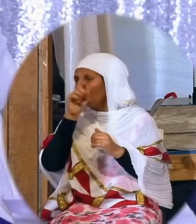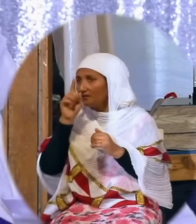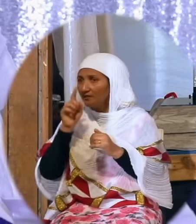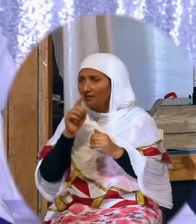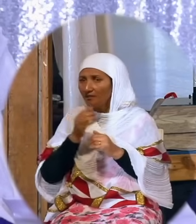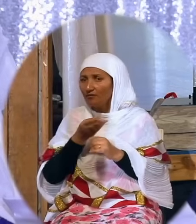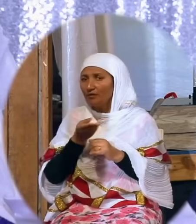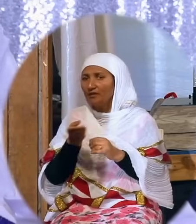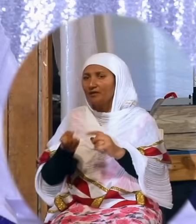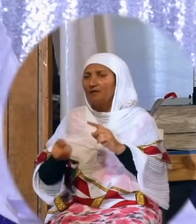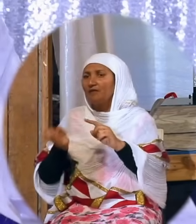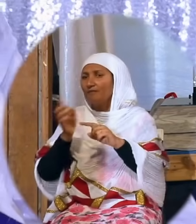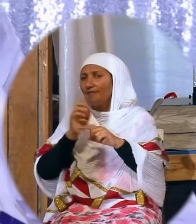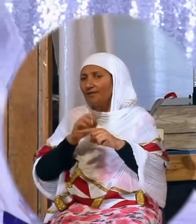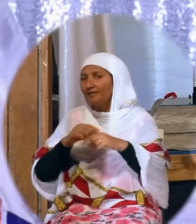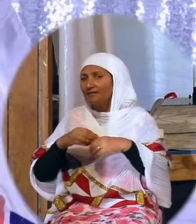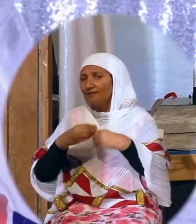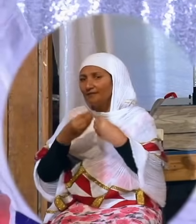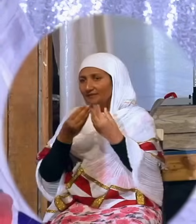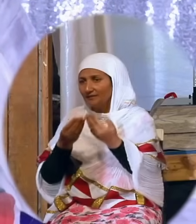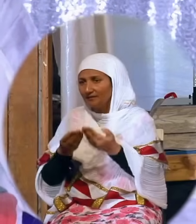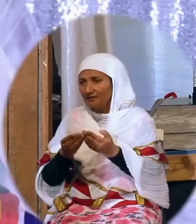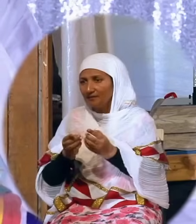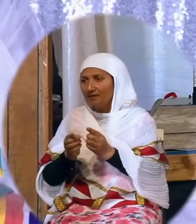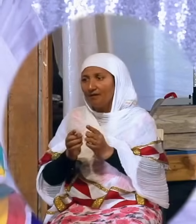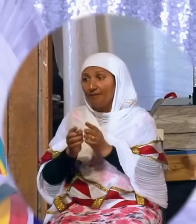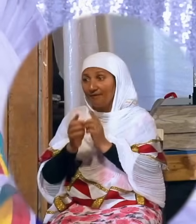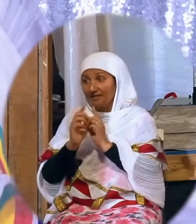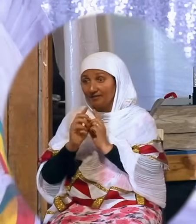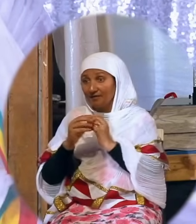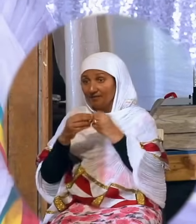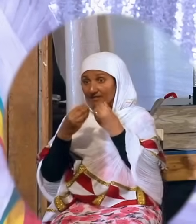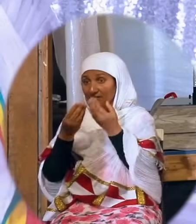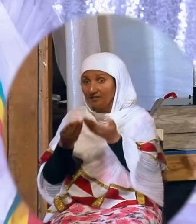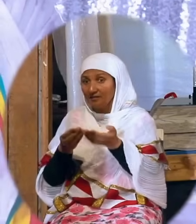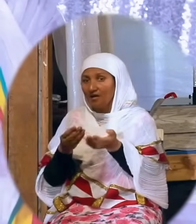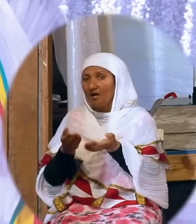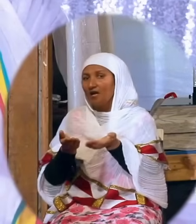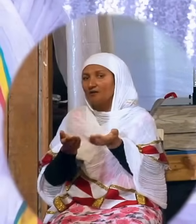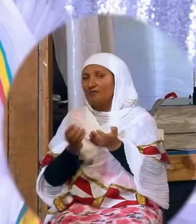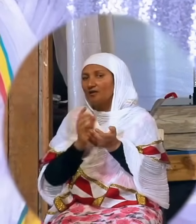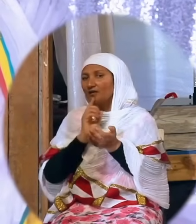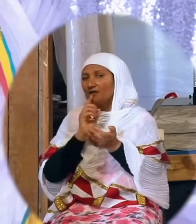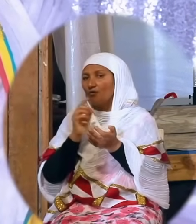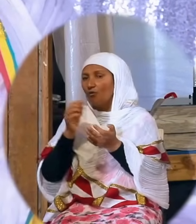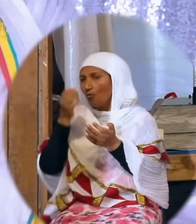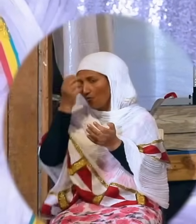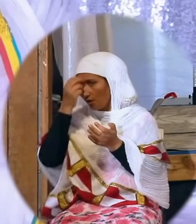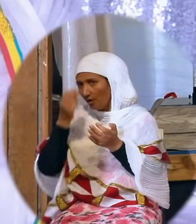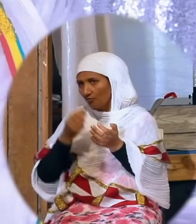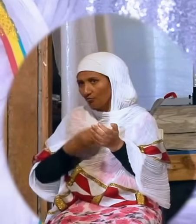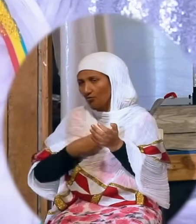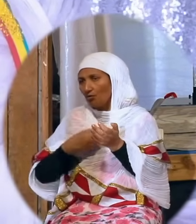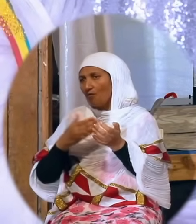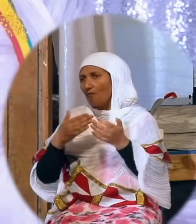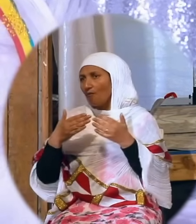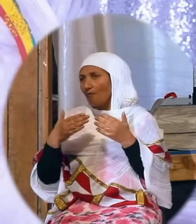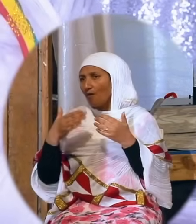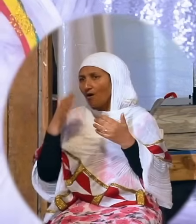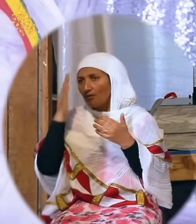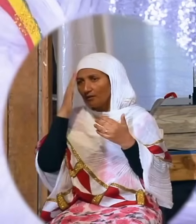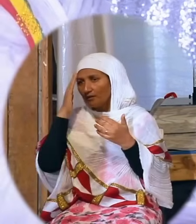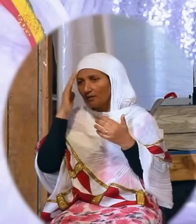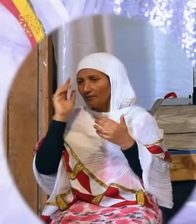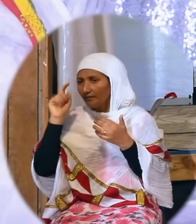ለመስጠት የኛ ዝግጅት በጣም አስፈላጊ ነው። ስለዚህ ወላጆች ማወቅ አለብን ልጆችም ይሄን